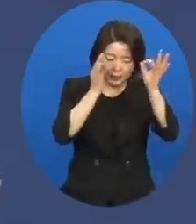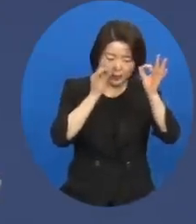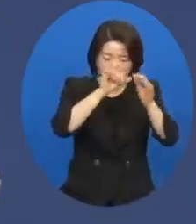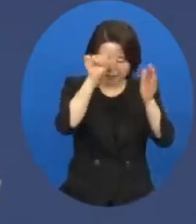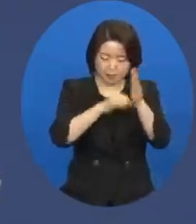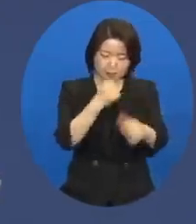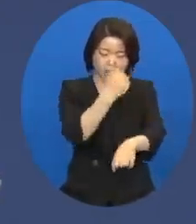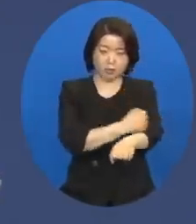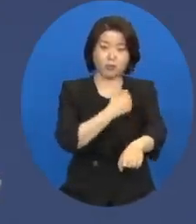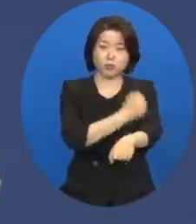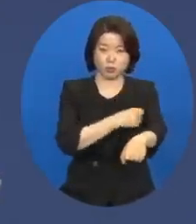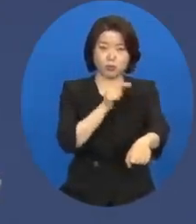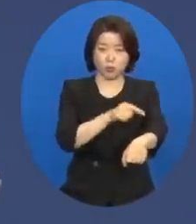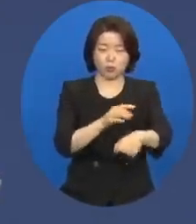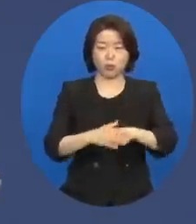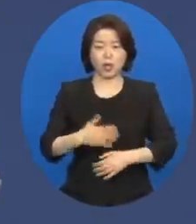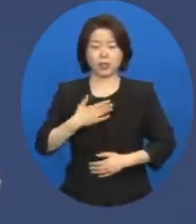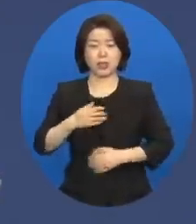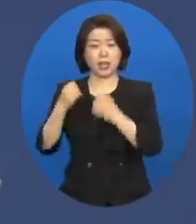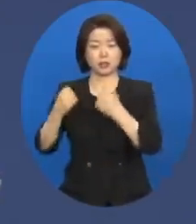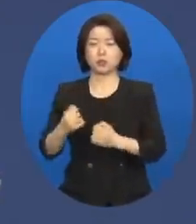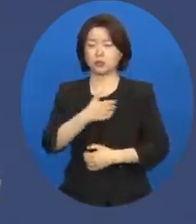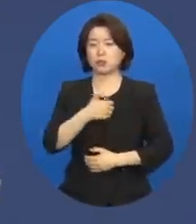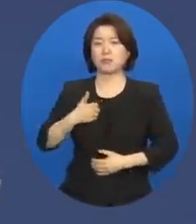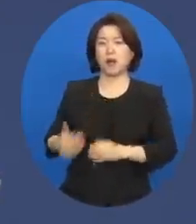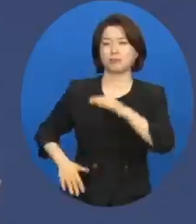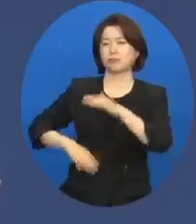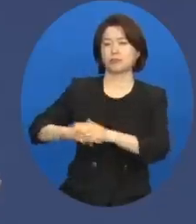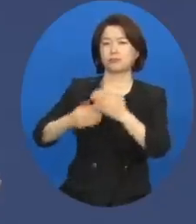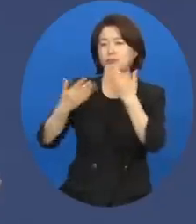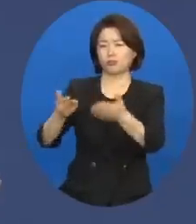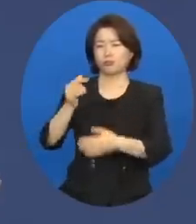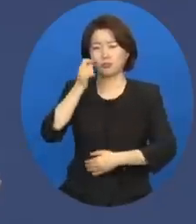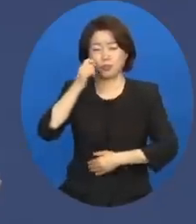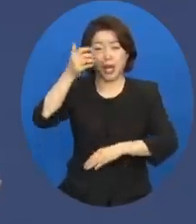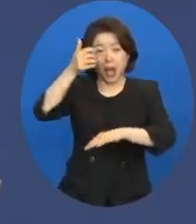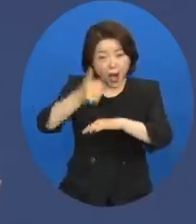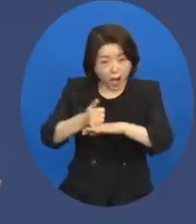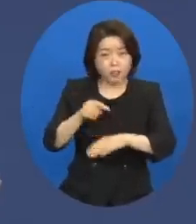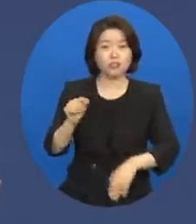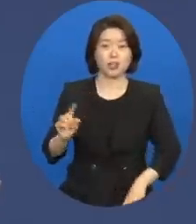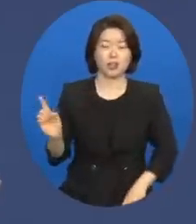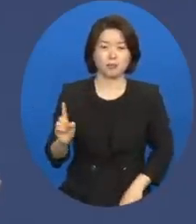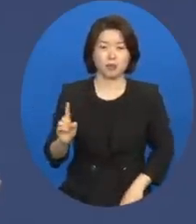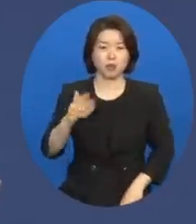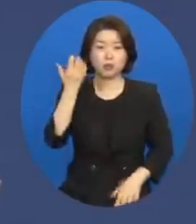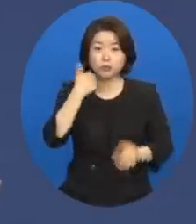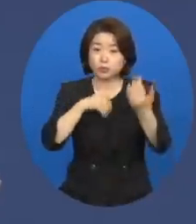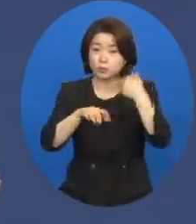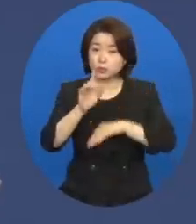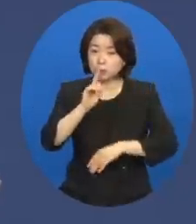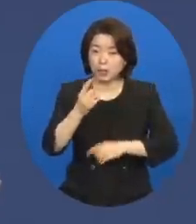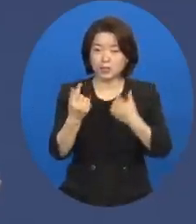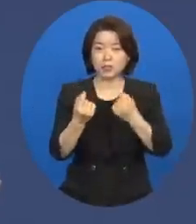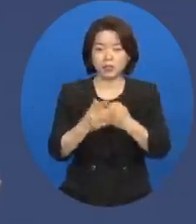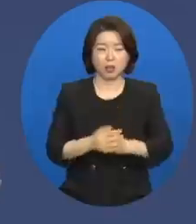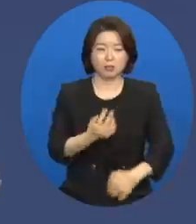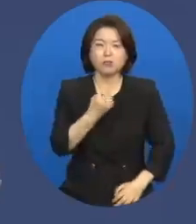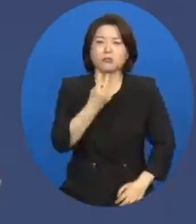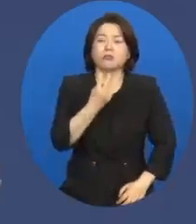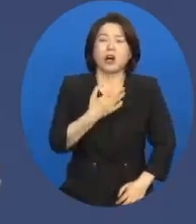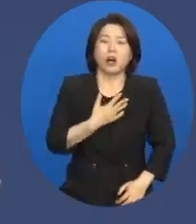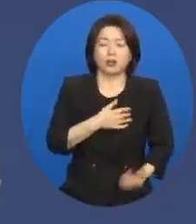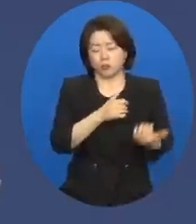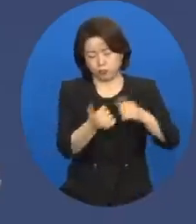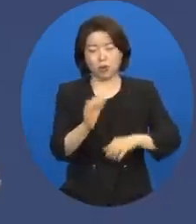수고가 절대 우리 존재를 만족시켜주지 못하고 결국 나중에 그냥 누군가 말처럼 껄껄껄 하다가 죽는다는